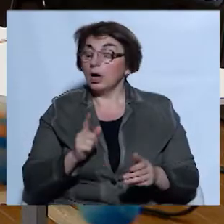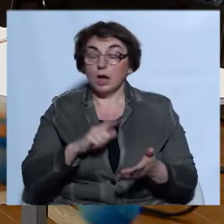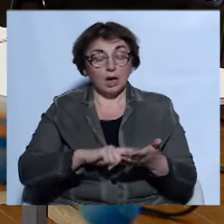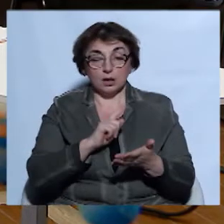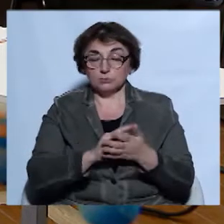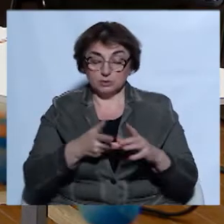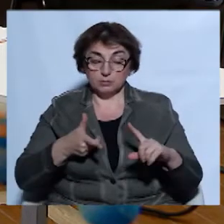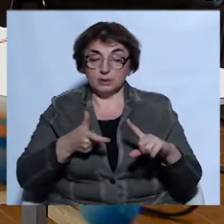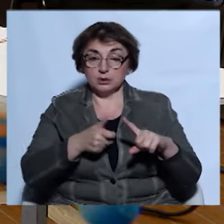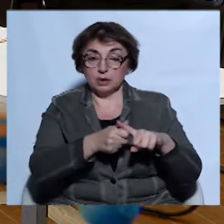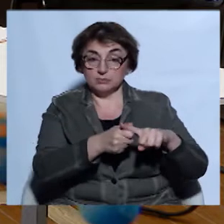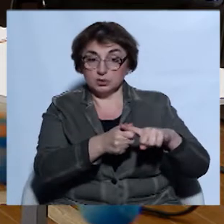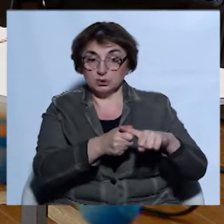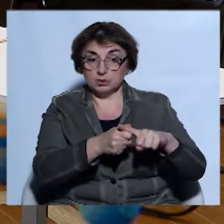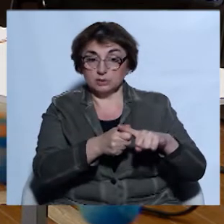დამჭერით აუცილებლად.